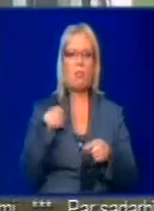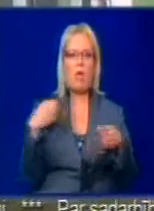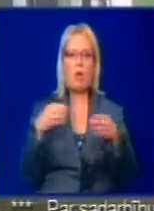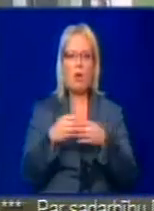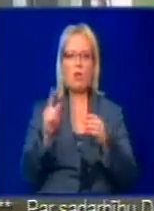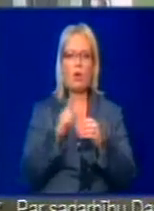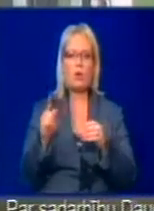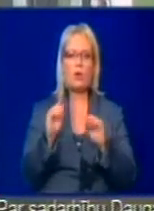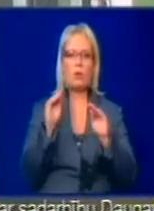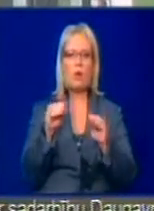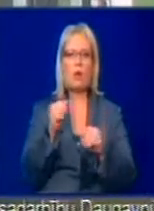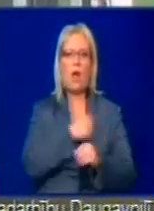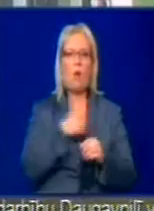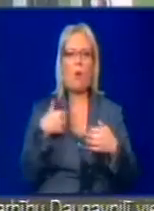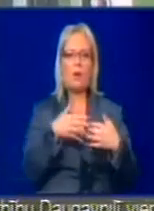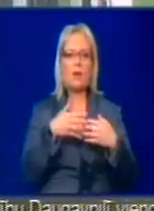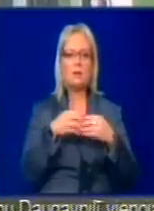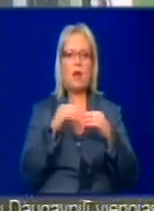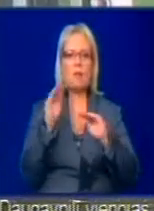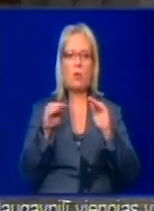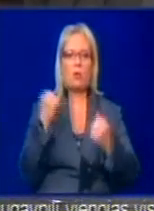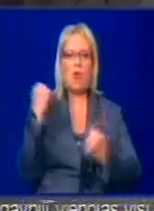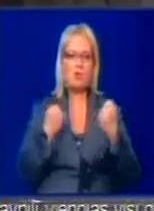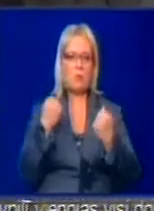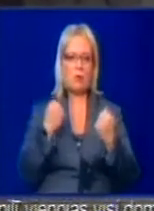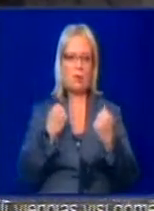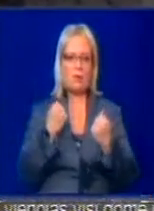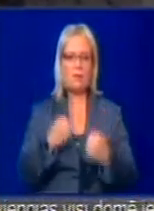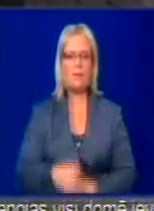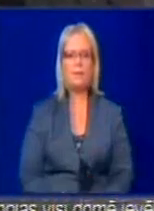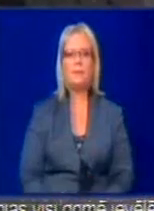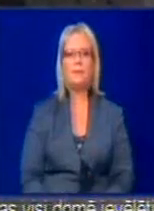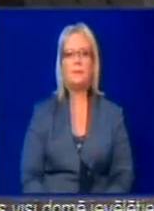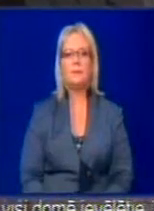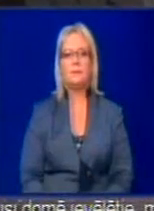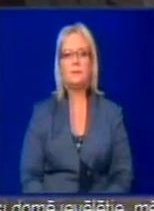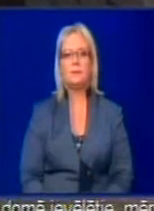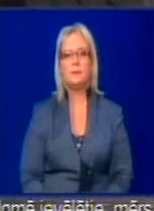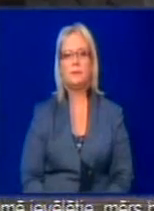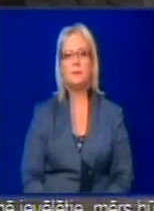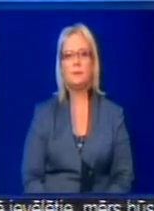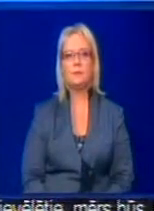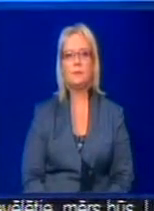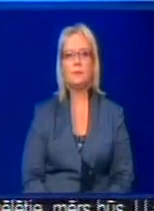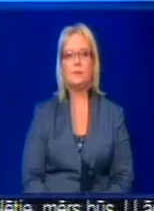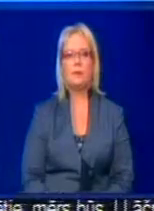kur novietots kaujas aprīkojums un transporta līdzekļi. Dace Dambe, Roberts Kalniņš, Latgales reģionālā